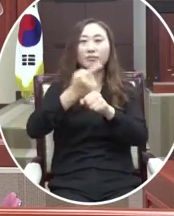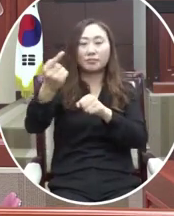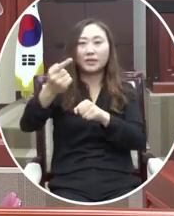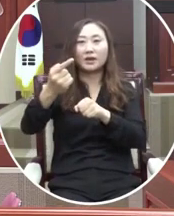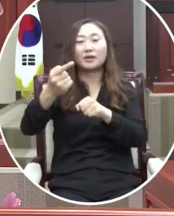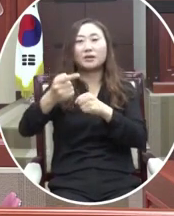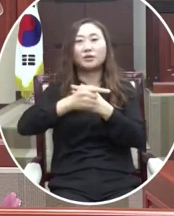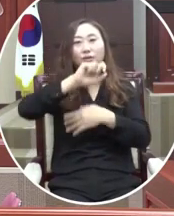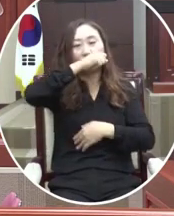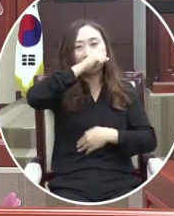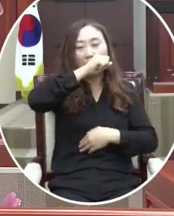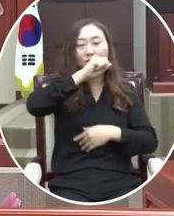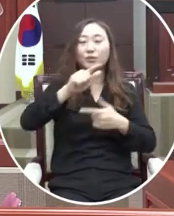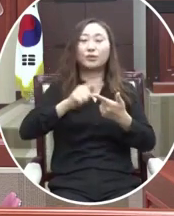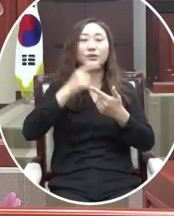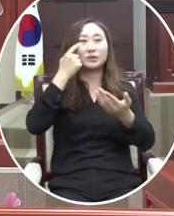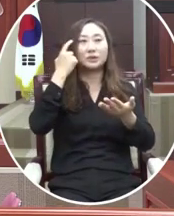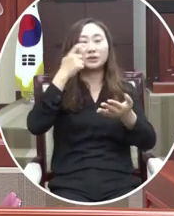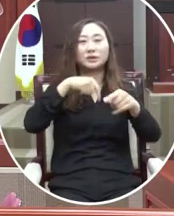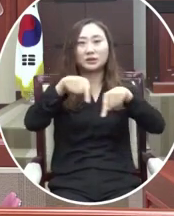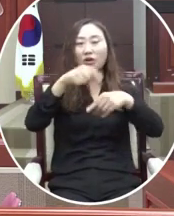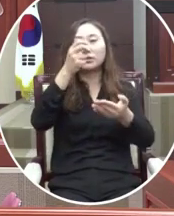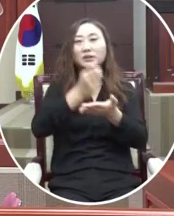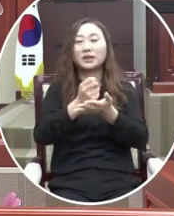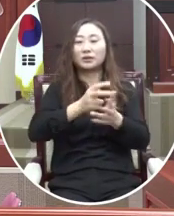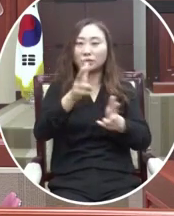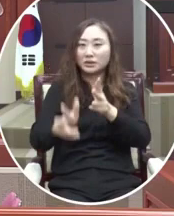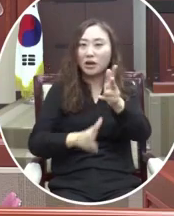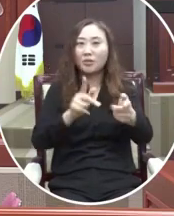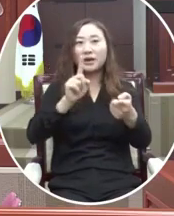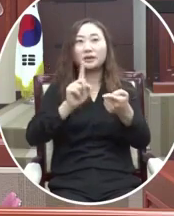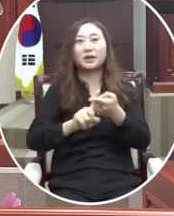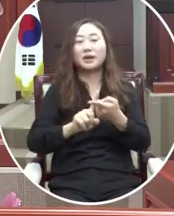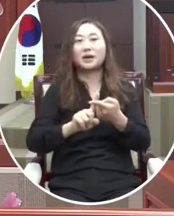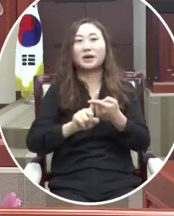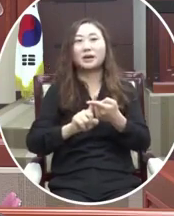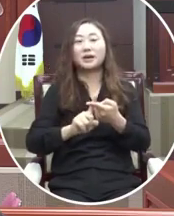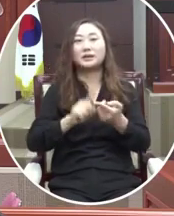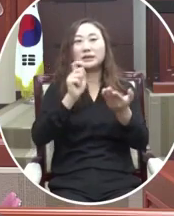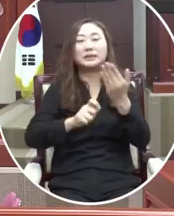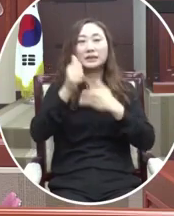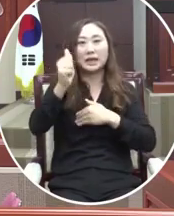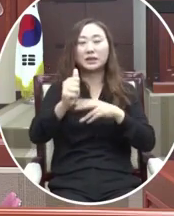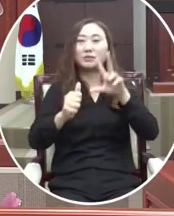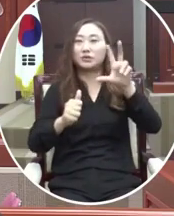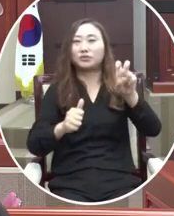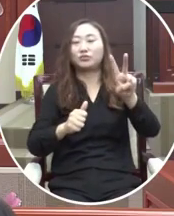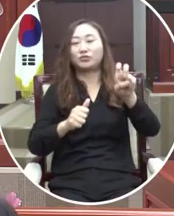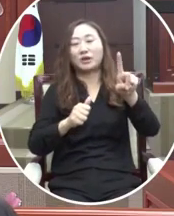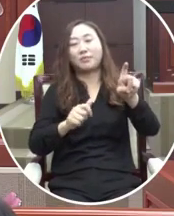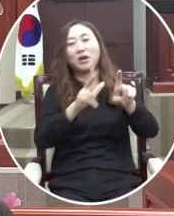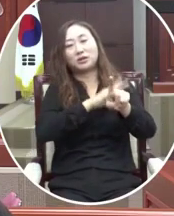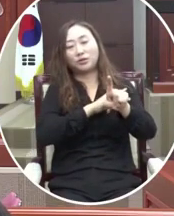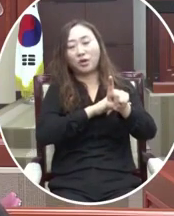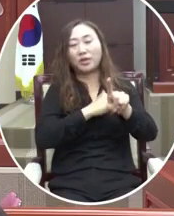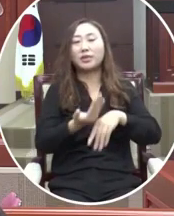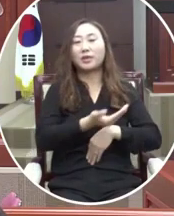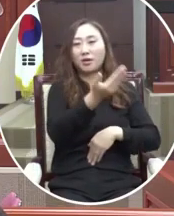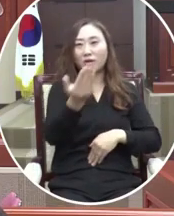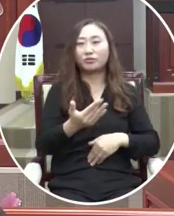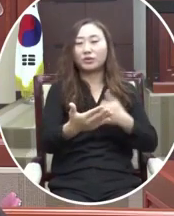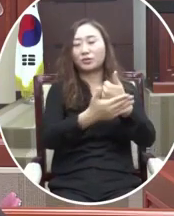내년도 노원구의 정책과 사업들은 김준성 의장님을 비롯한 물명 의원님들의 지지와 성원이 있어야만